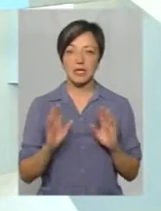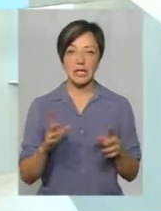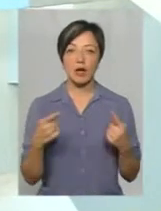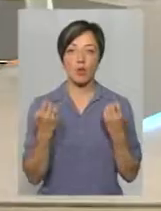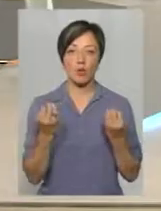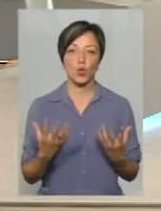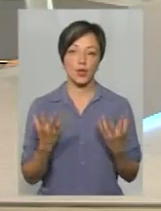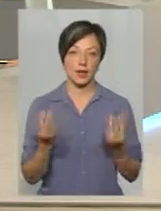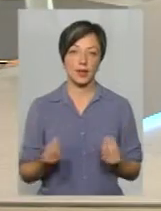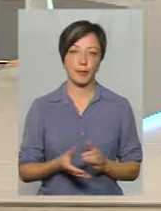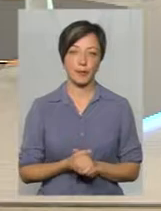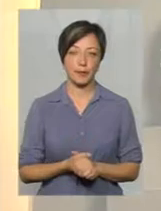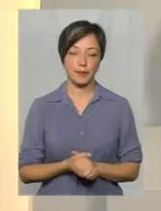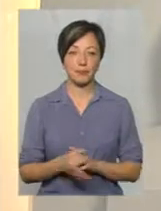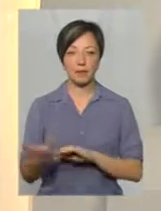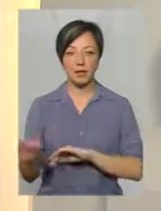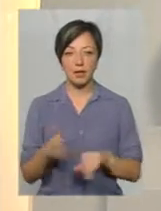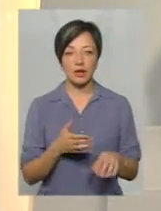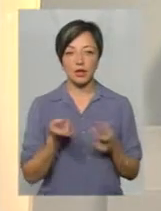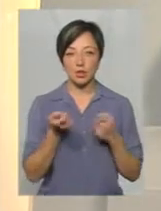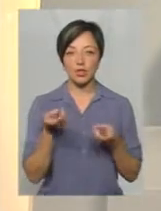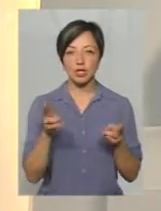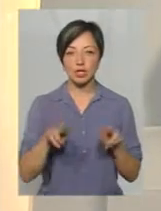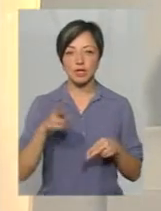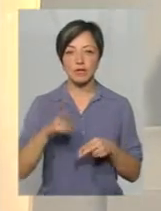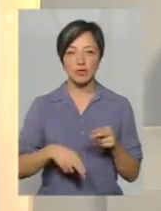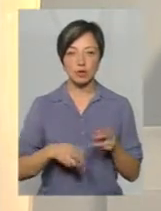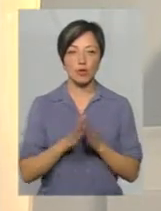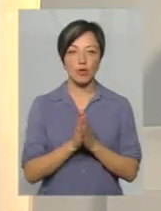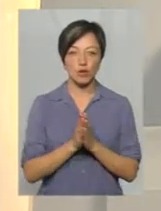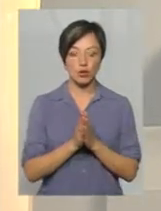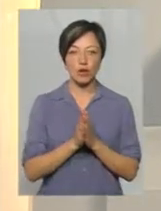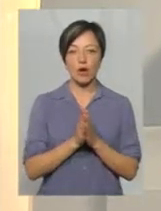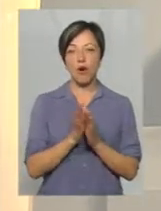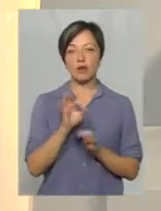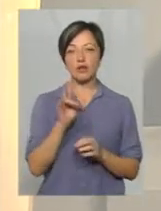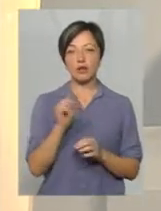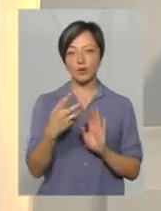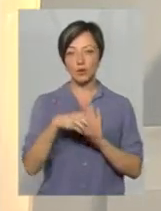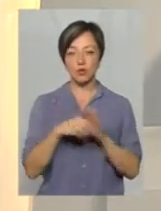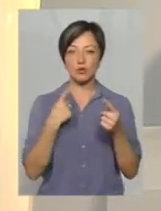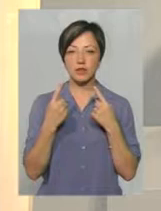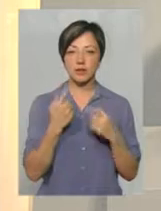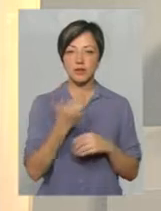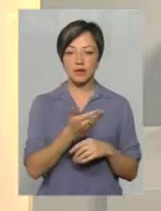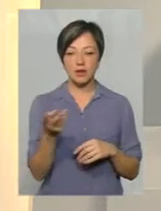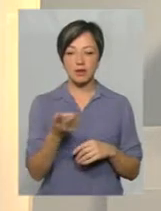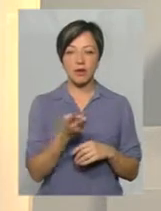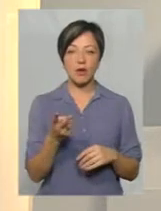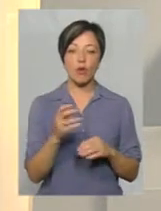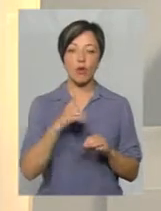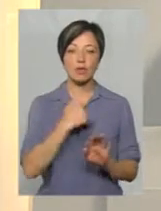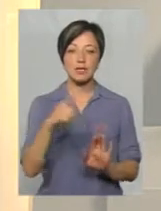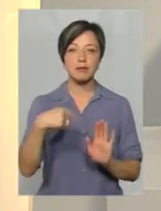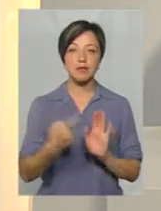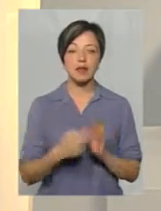дні. І лічні хвилини у нас залишаються до завершення. І попрошу пані Оксану долучитися і вас, пане Романе, хочу